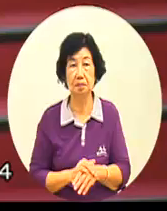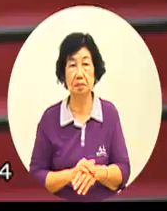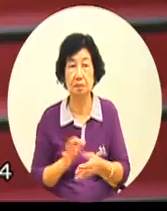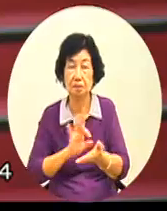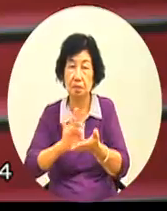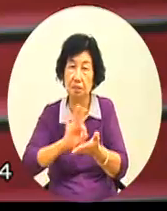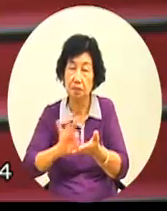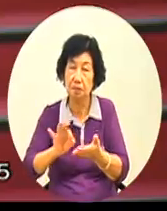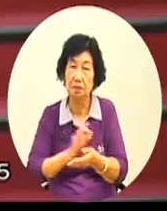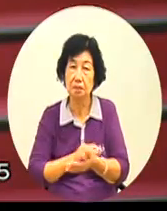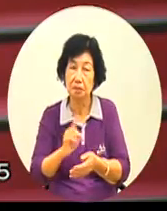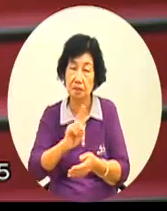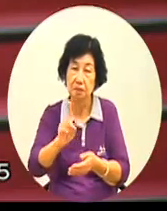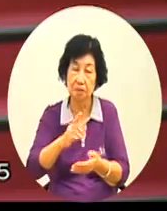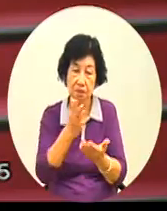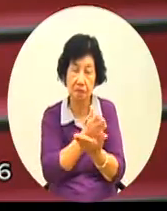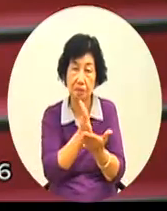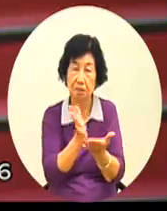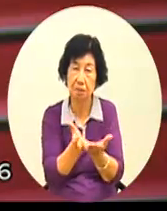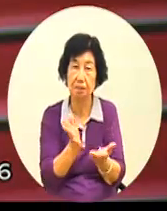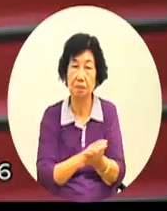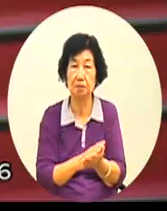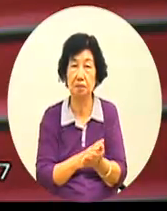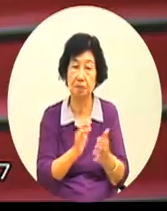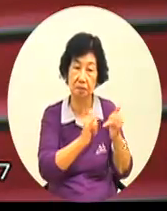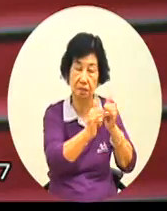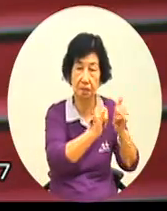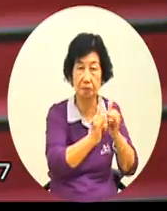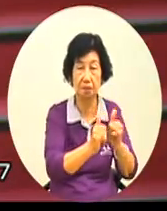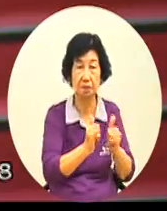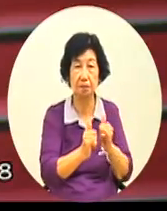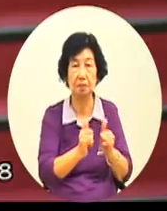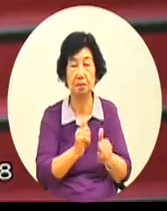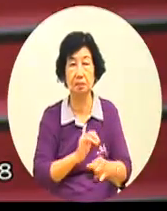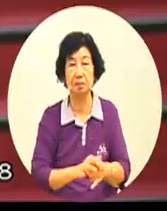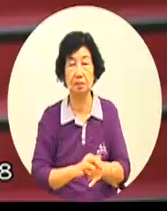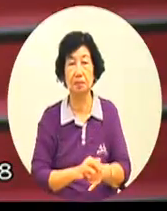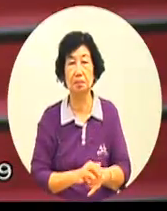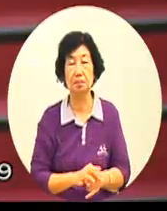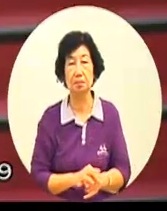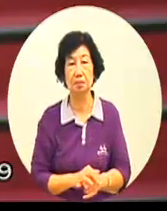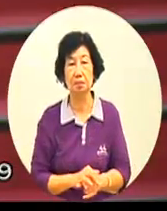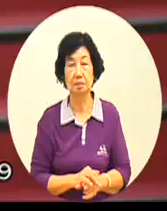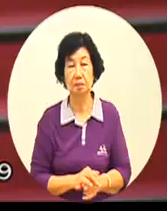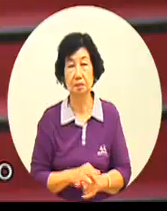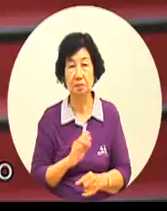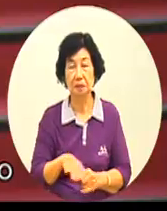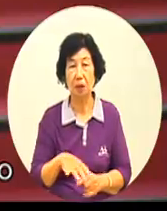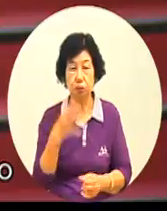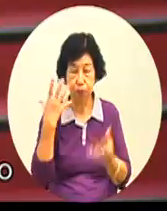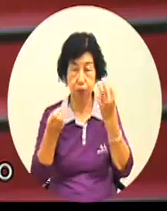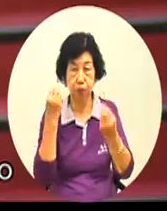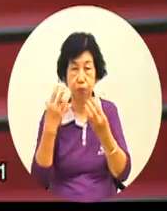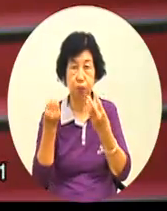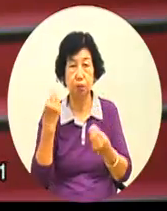什么经费项目，民众都是不傻傻。